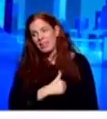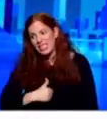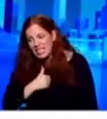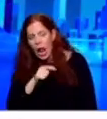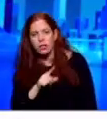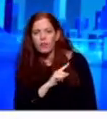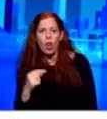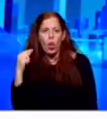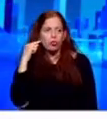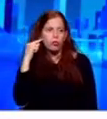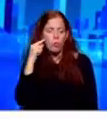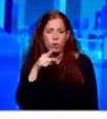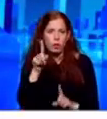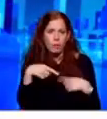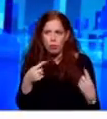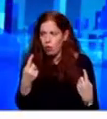זה, אבל היא לא השמיעה